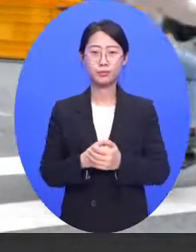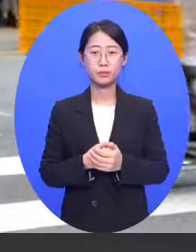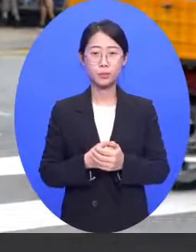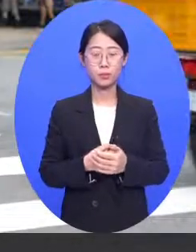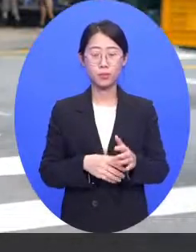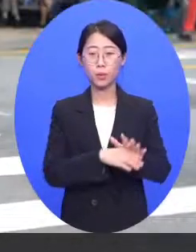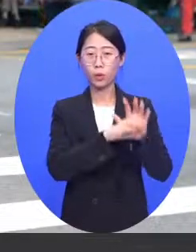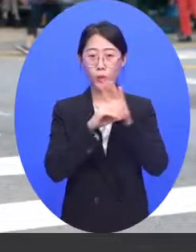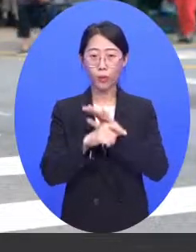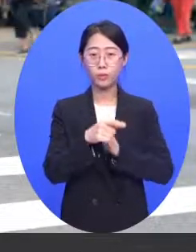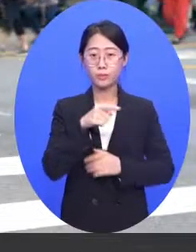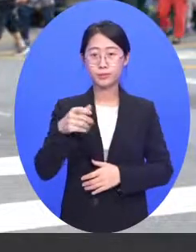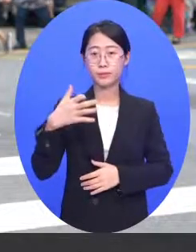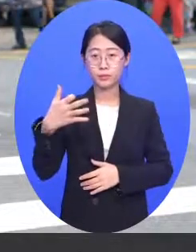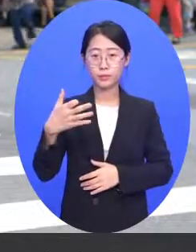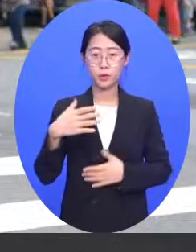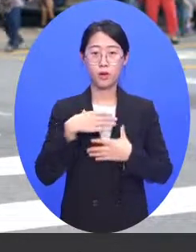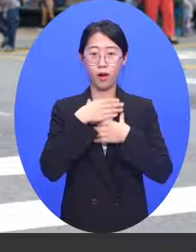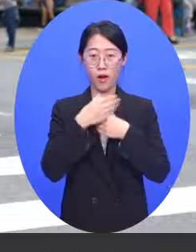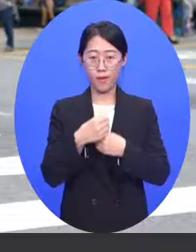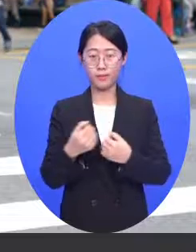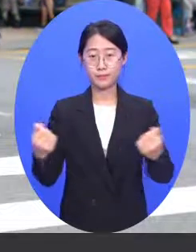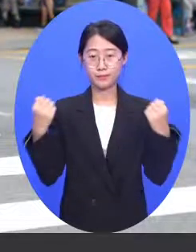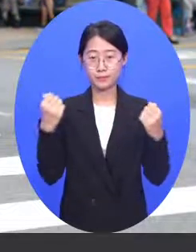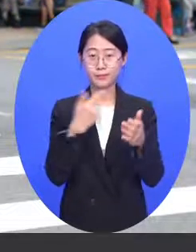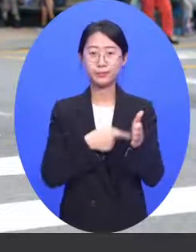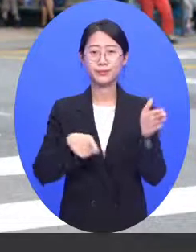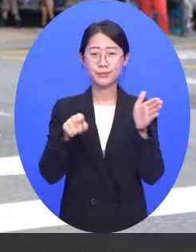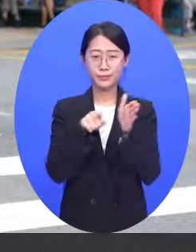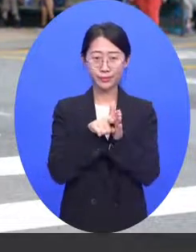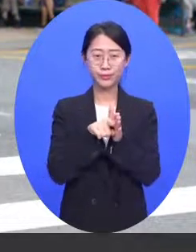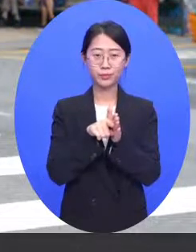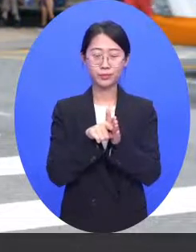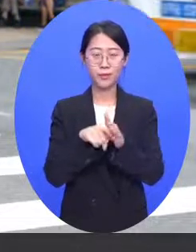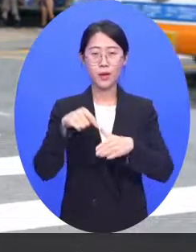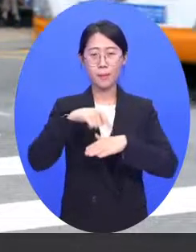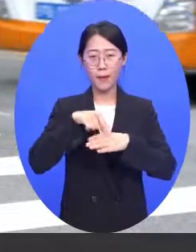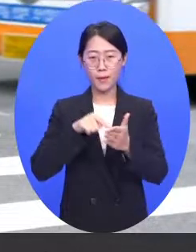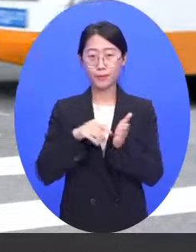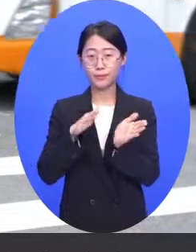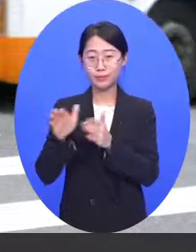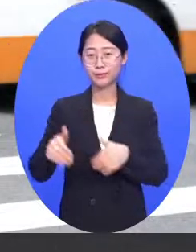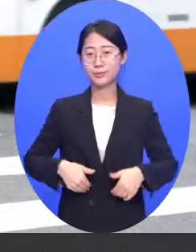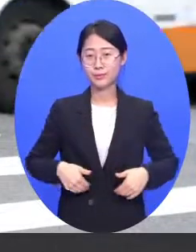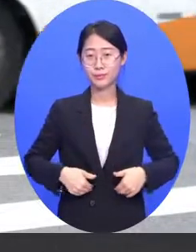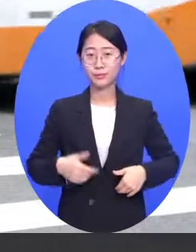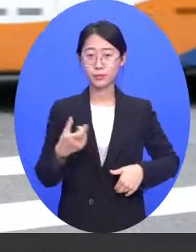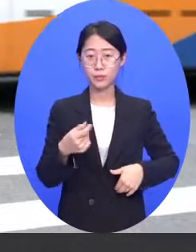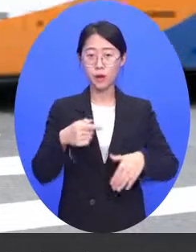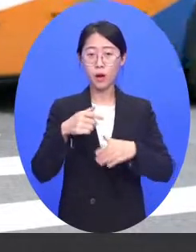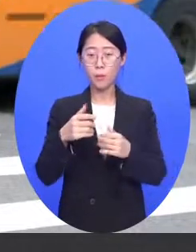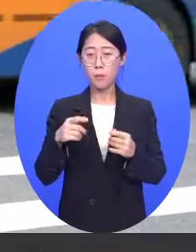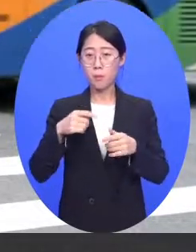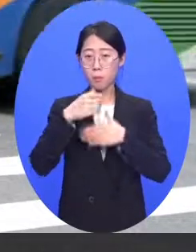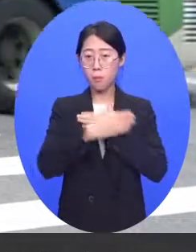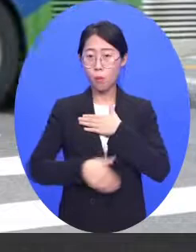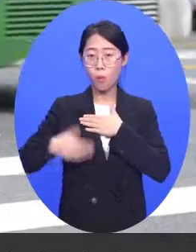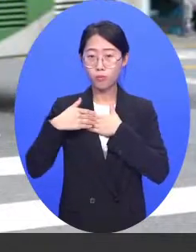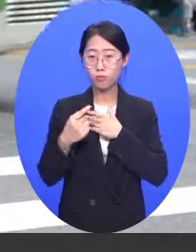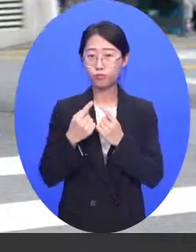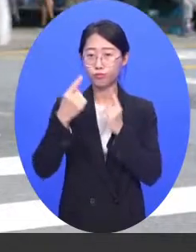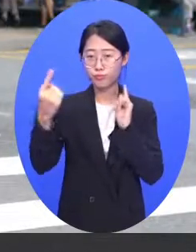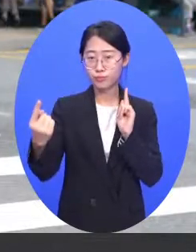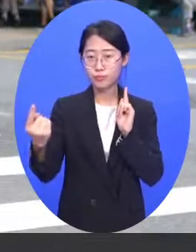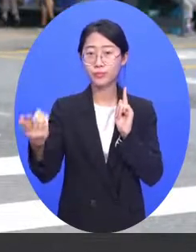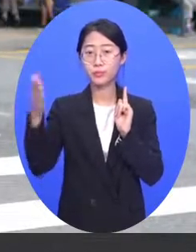올 추석은 코로나19로부터 건강과 안전을 지키기 위해 형식보단 마음을 준비해야 할 텐데요. 몸은 떨어져 있지만